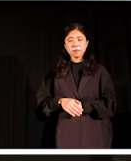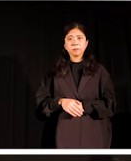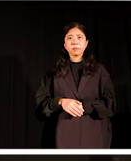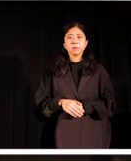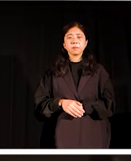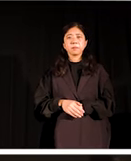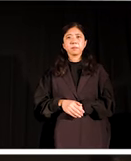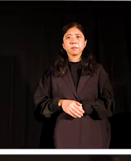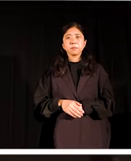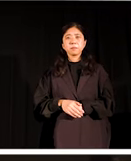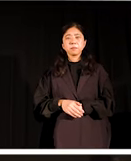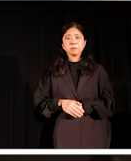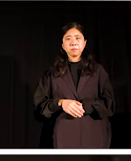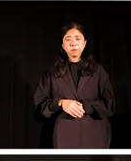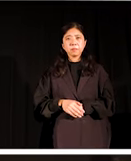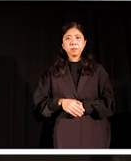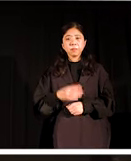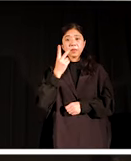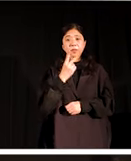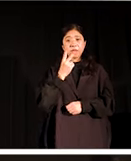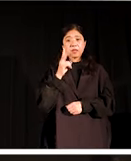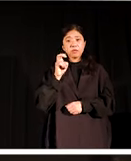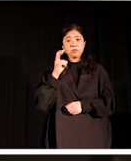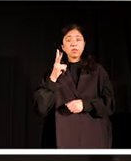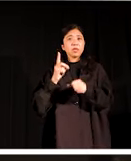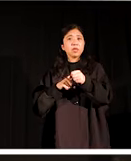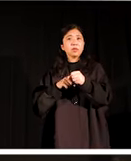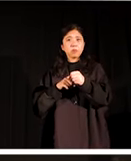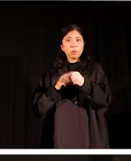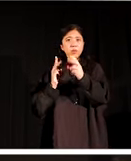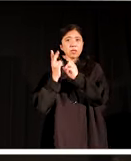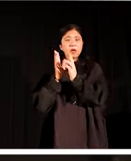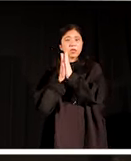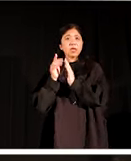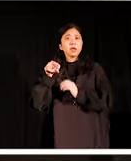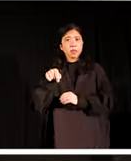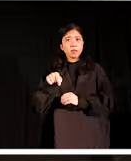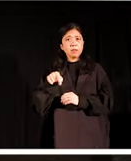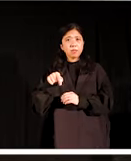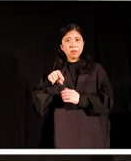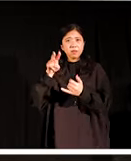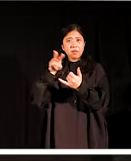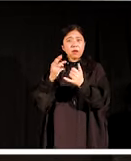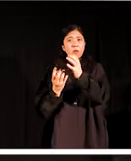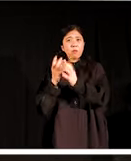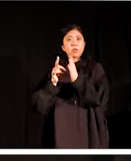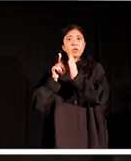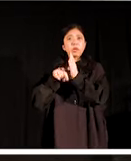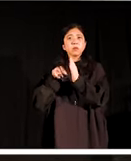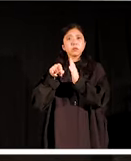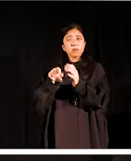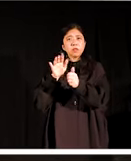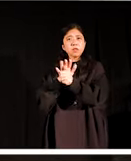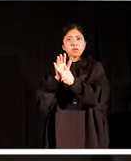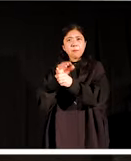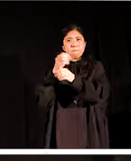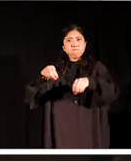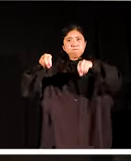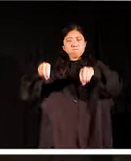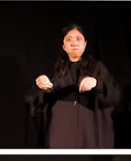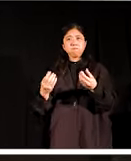いただいていますでそれもあって2022年には沖縄県とこの大規模の災害時等における支援活動に対する協定です